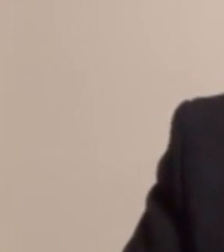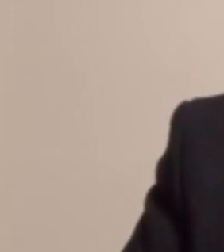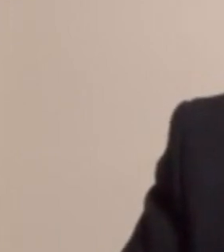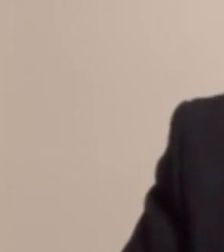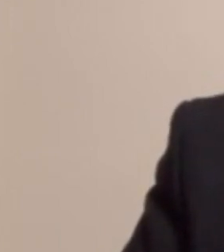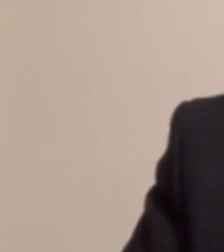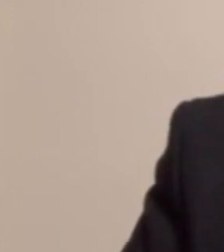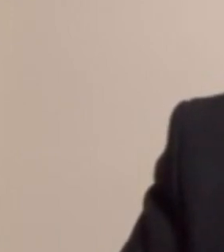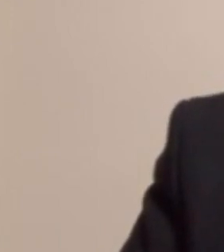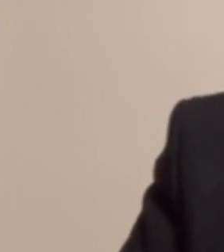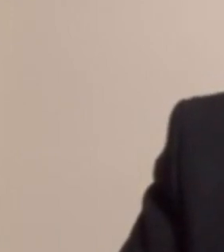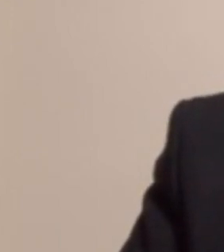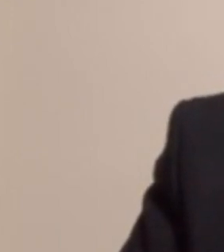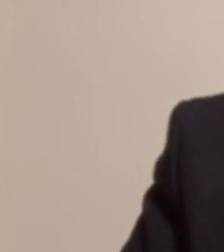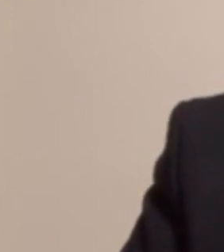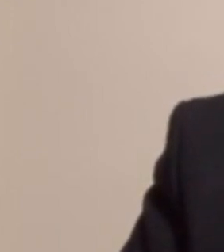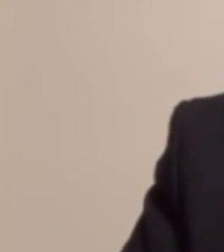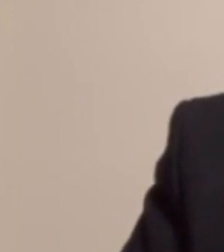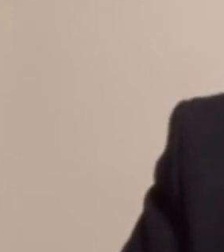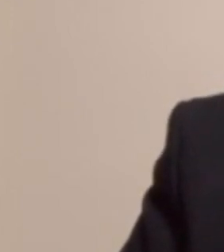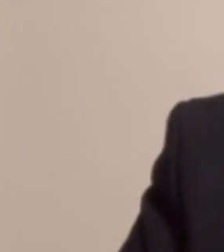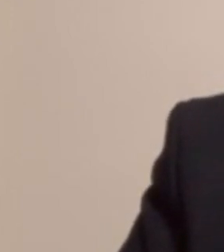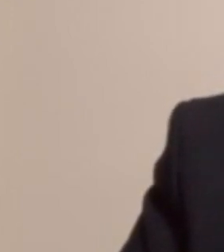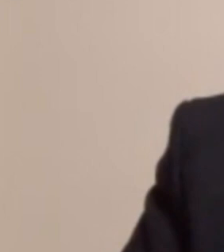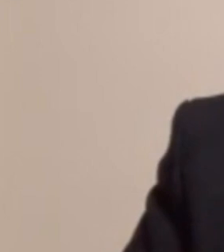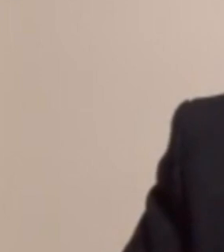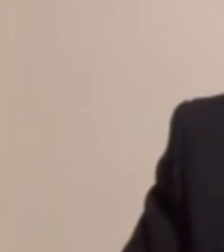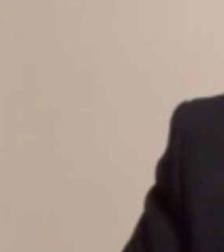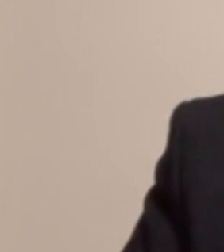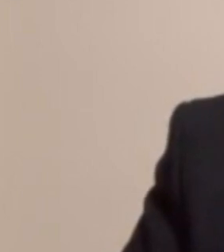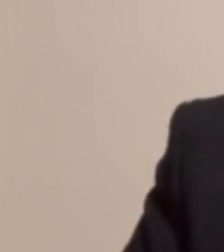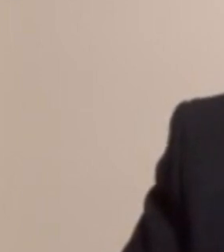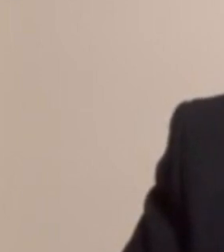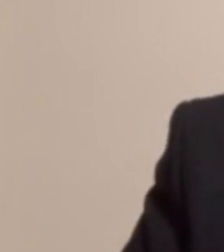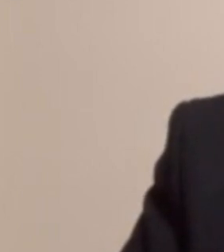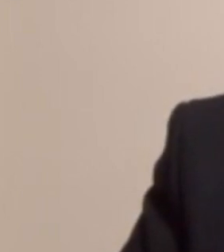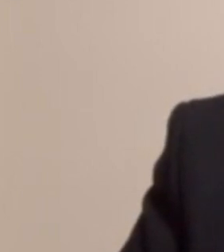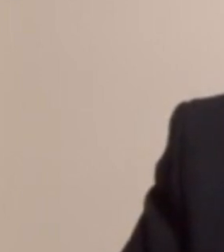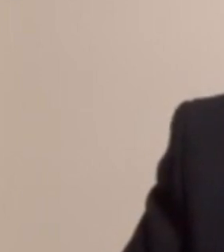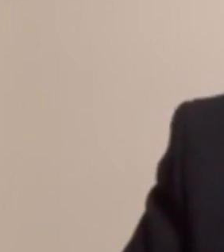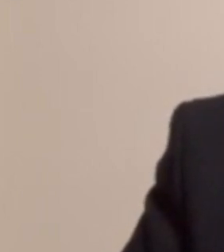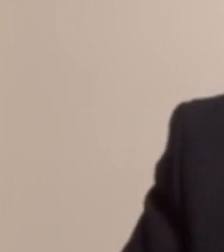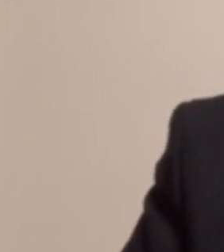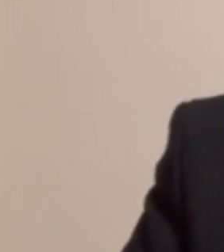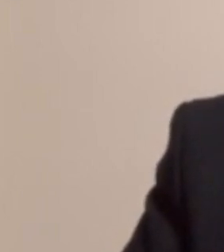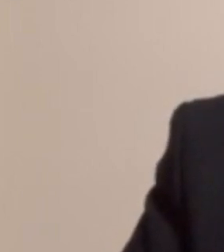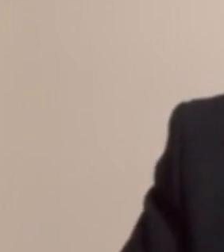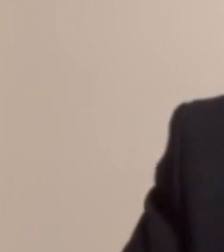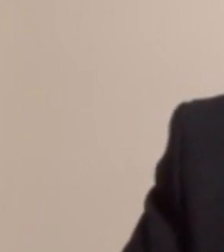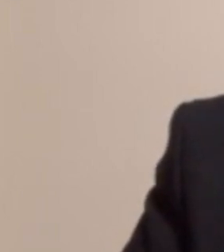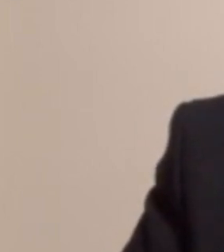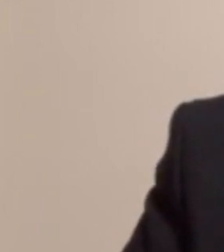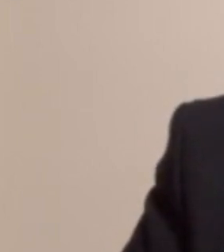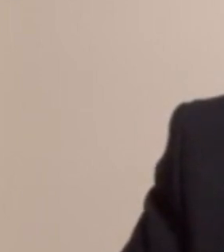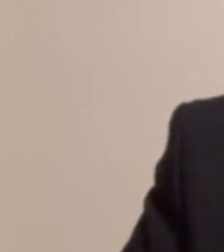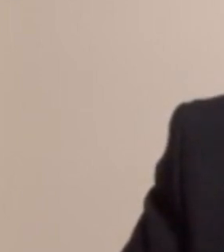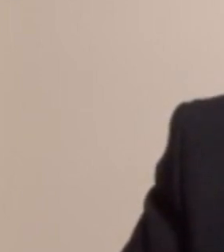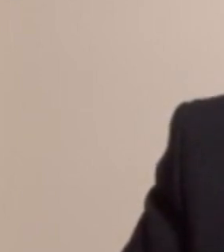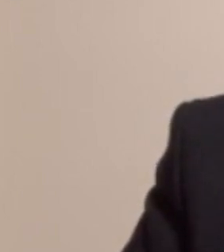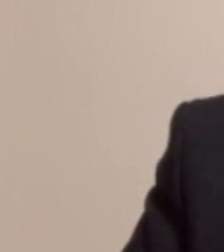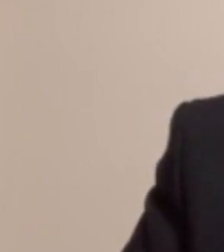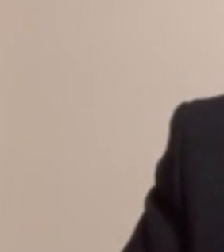سنة 2016، خدمت في أكثر من كنيسة من بغداد، وحالياً راعي كنيسة مريم العذراء في شارع